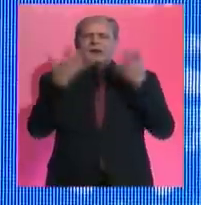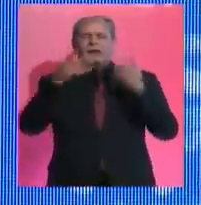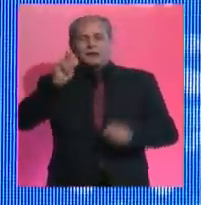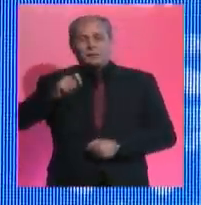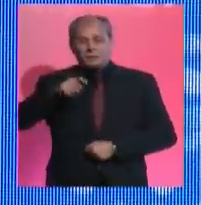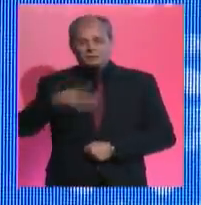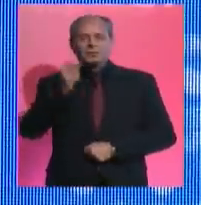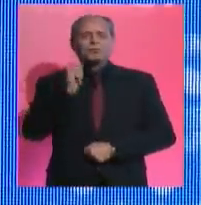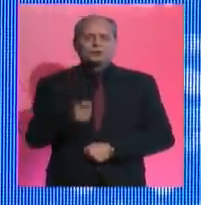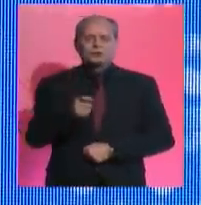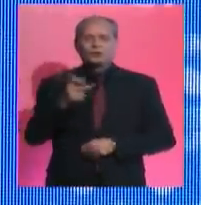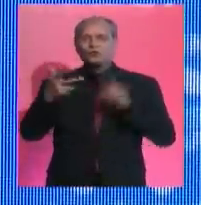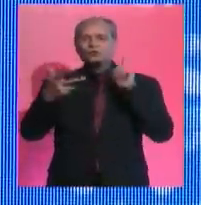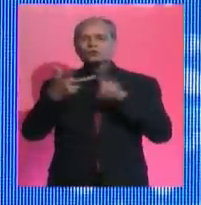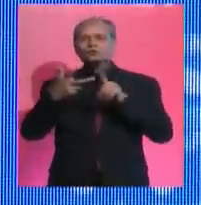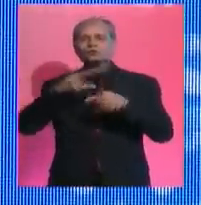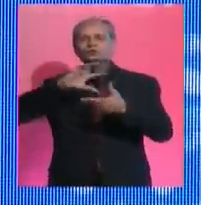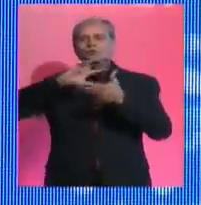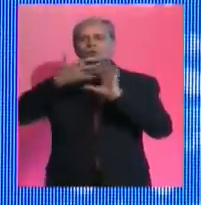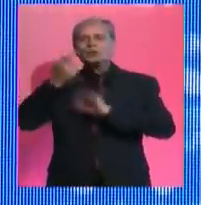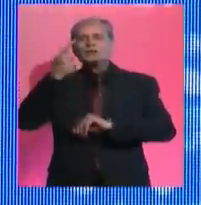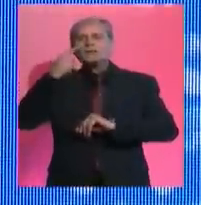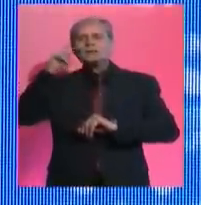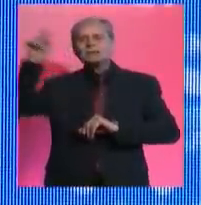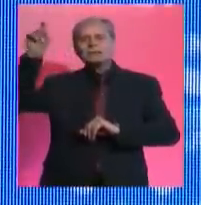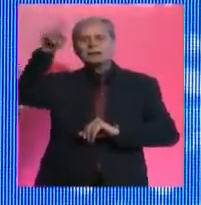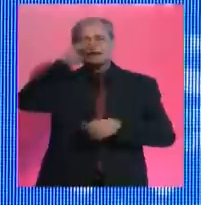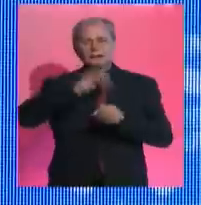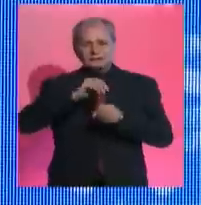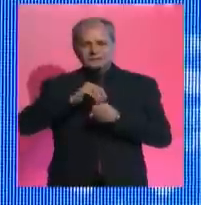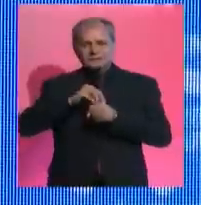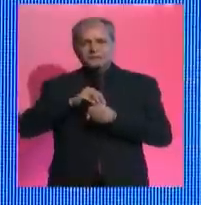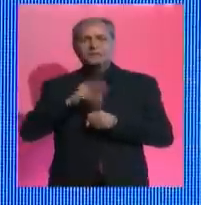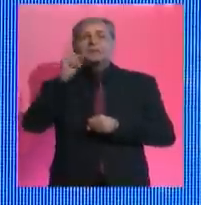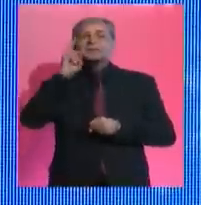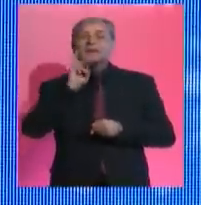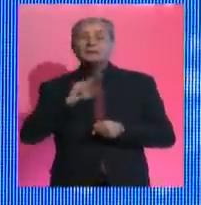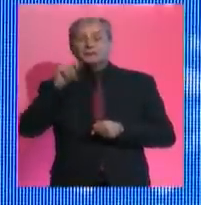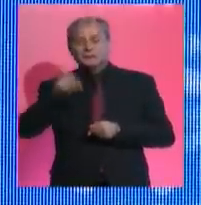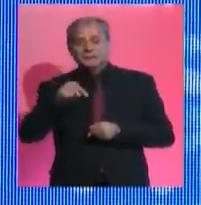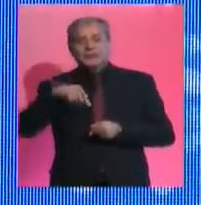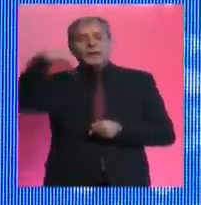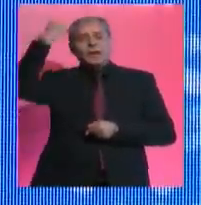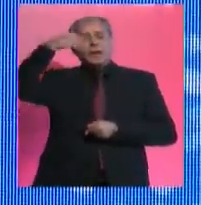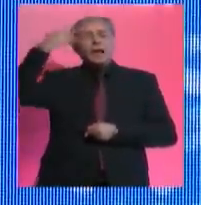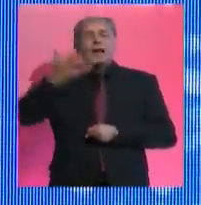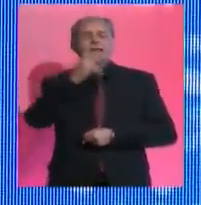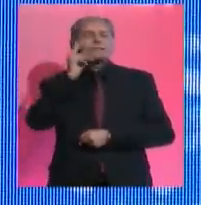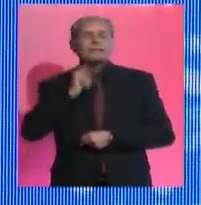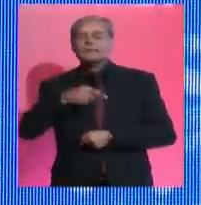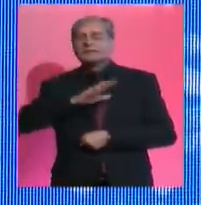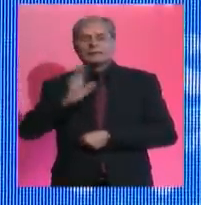zorunluluktur rü Çünkü dünya o gün sömürülmesi yoluyla sağlanan bu zenginlik helal bir zenginlik